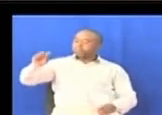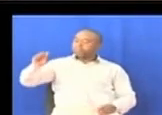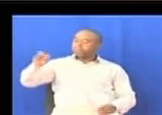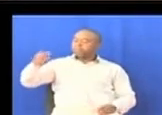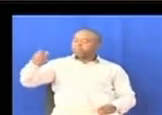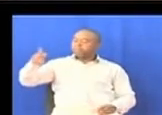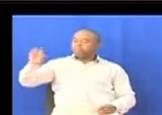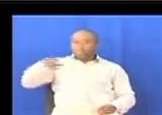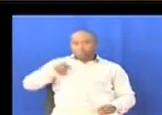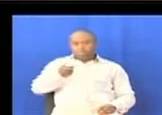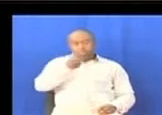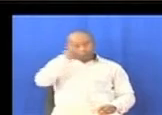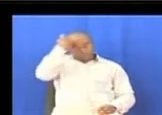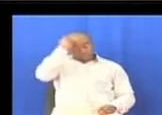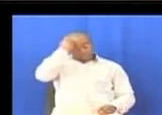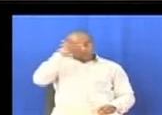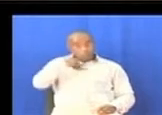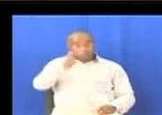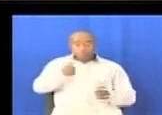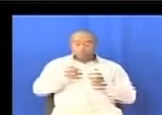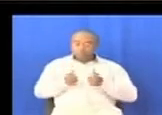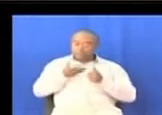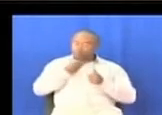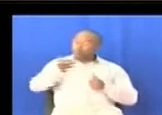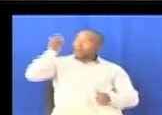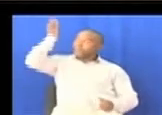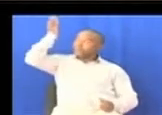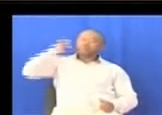umetukumbusha kuhusu umuhimu wa kumtumainia Bwana.